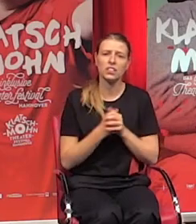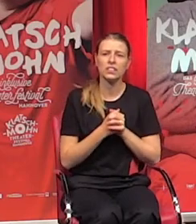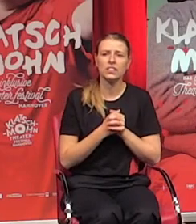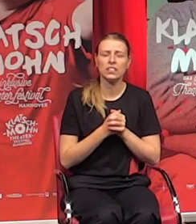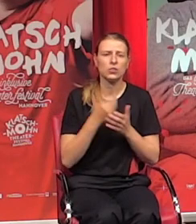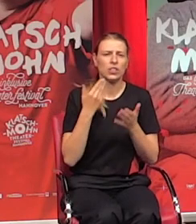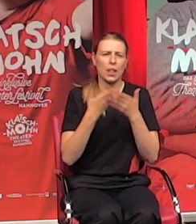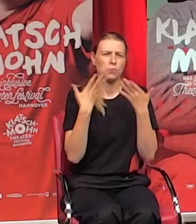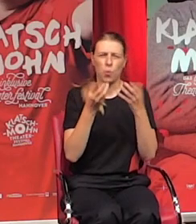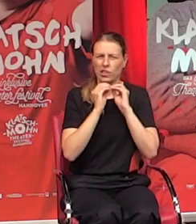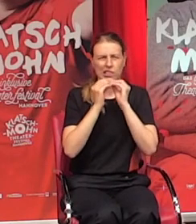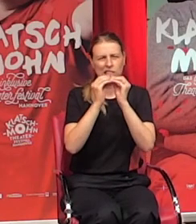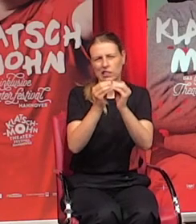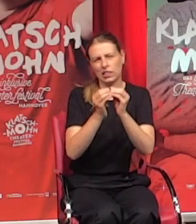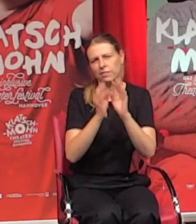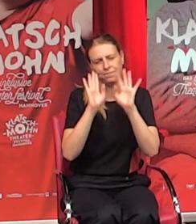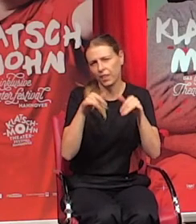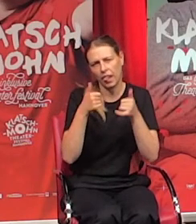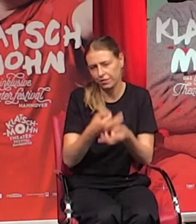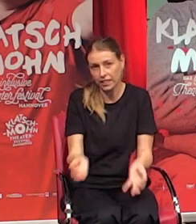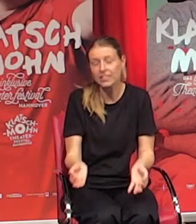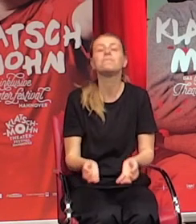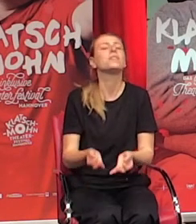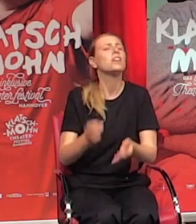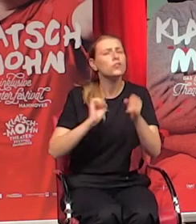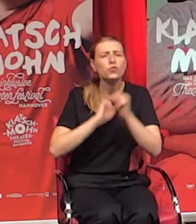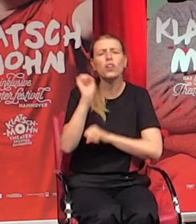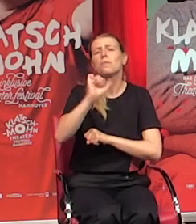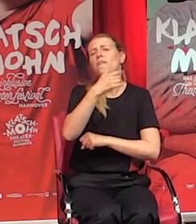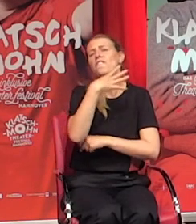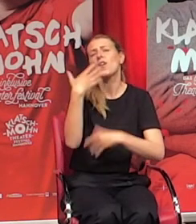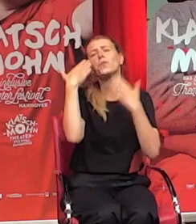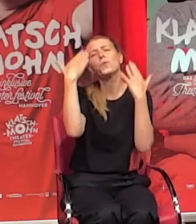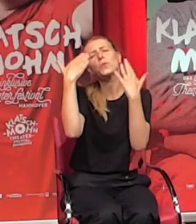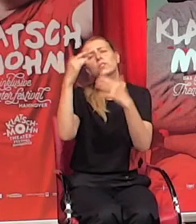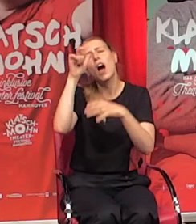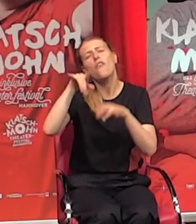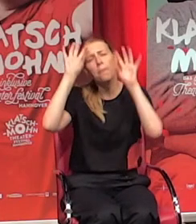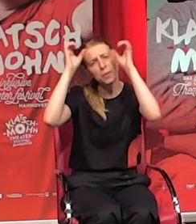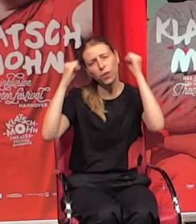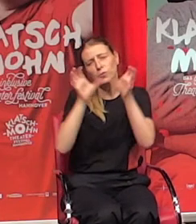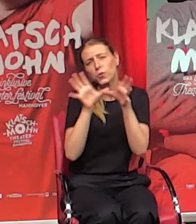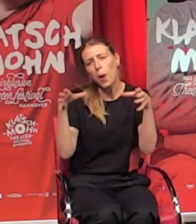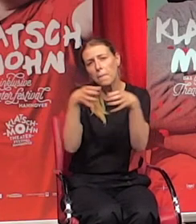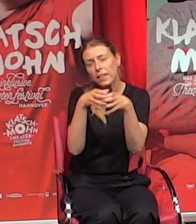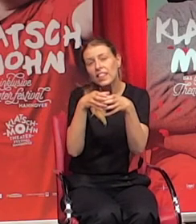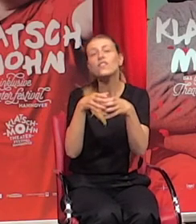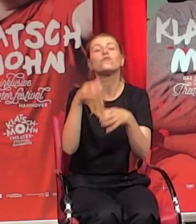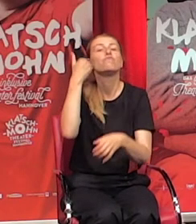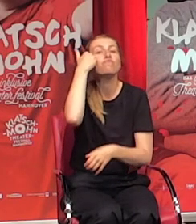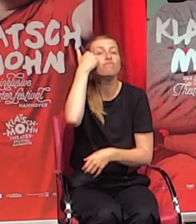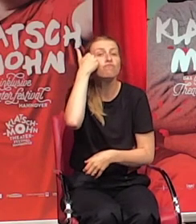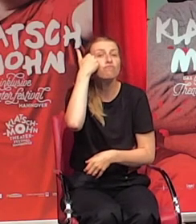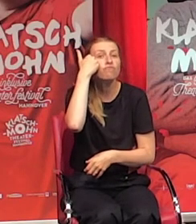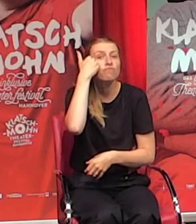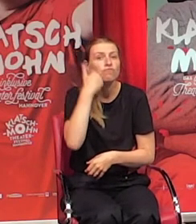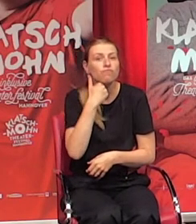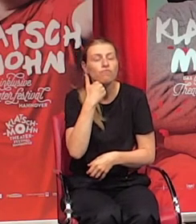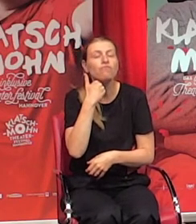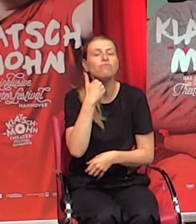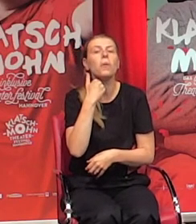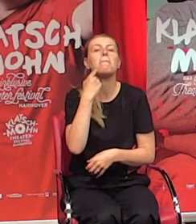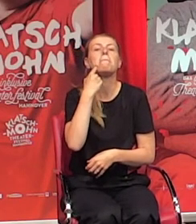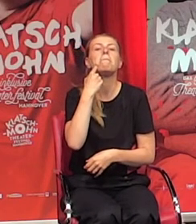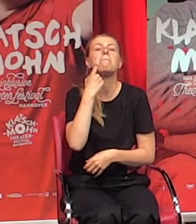haben wir, glaube ich, alle nichts davon. Also nochmal ganz, ganz viele Grüße an die Minotaurus-Kompanie und guckt euch doch bitte